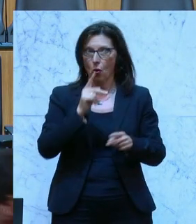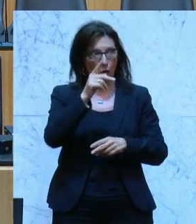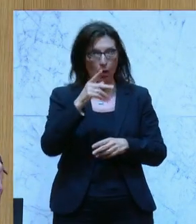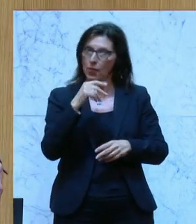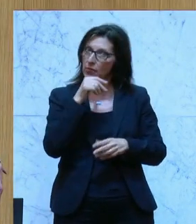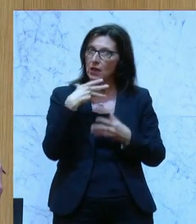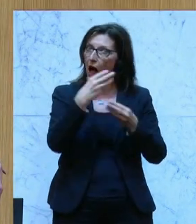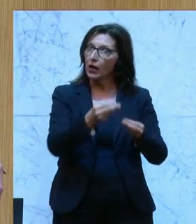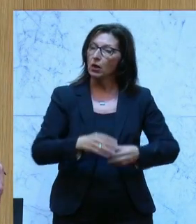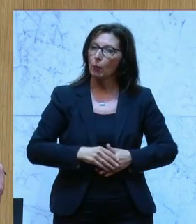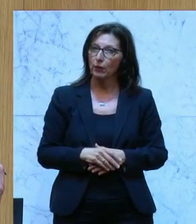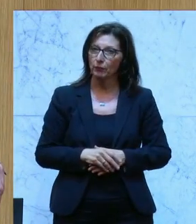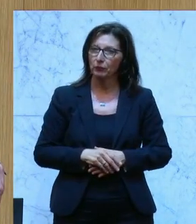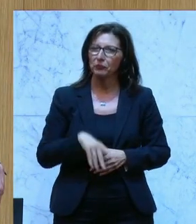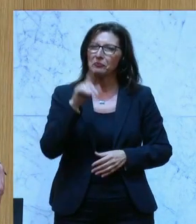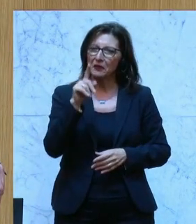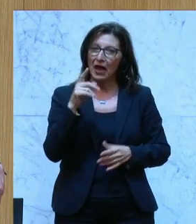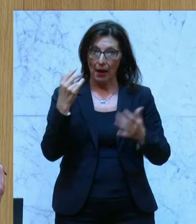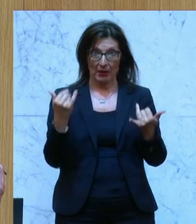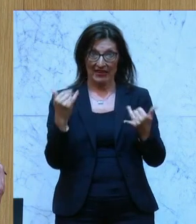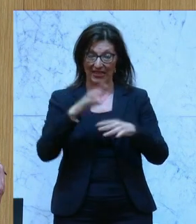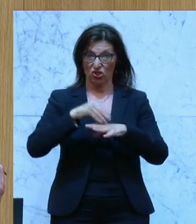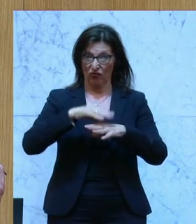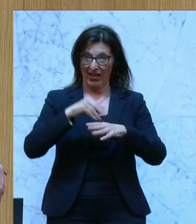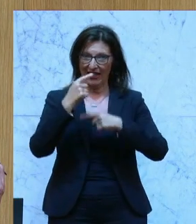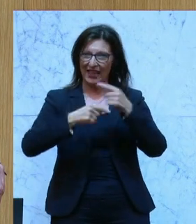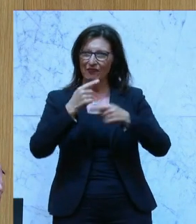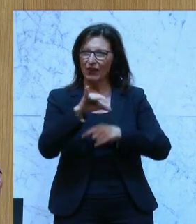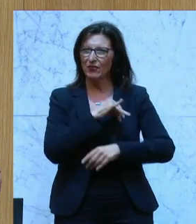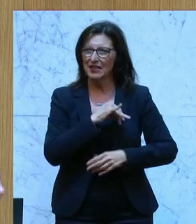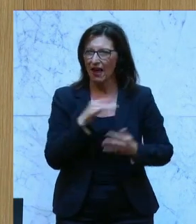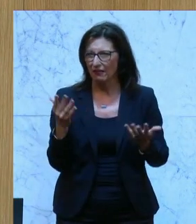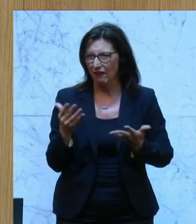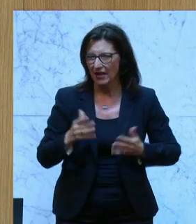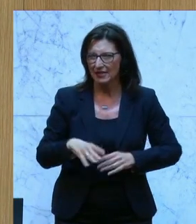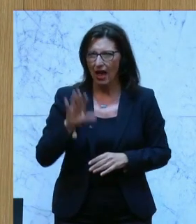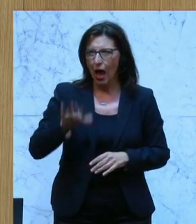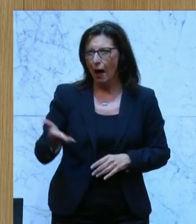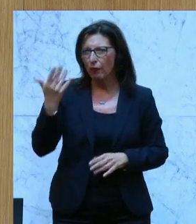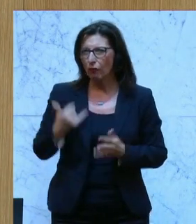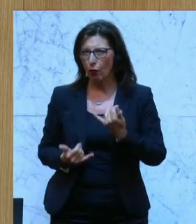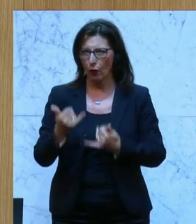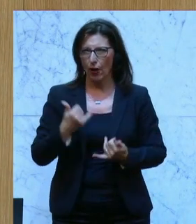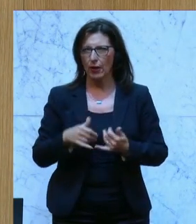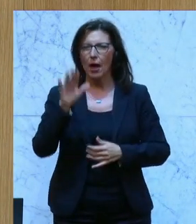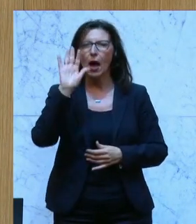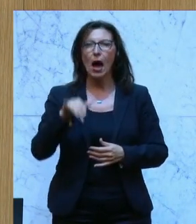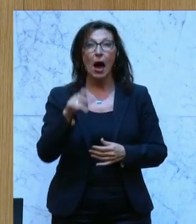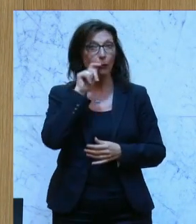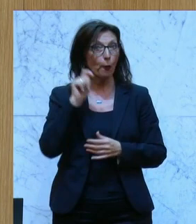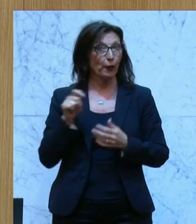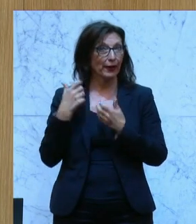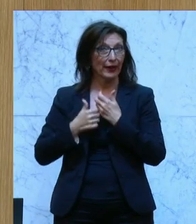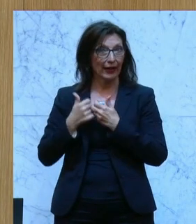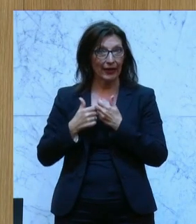Aber es interessant, und die interessante Entwicklung jetzt in Schweden ist schon auch, dass seit dem vorigen Jahr, seit dem Krieg in der Ukraine und